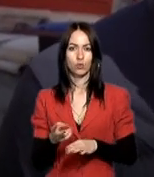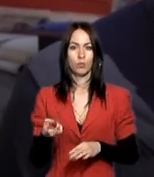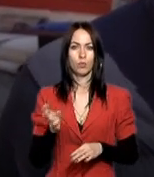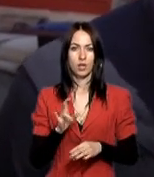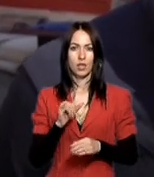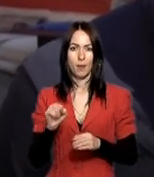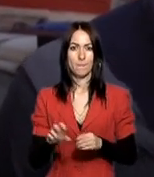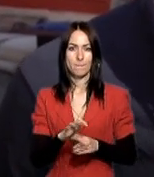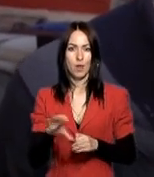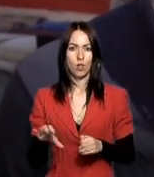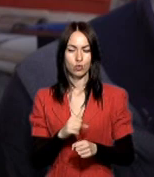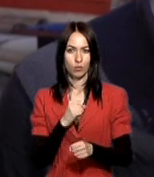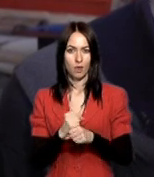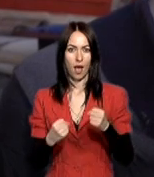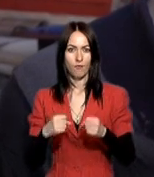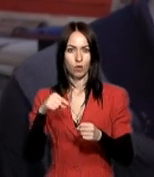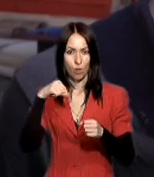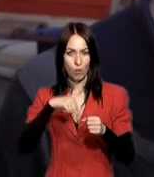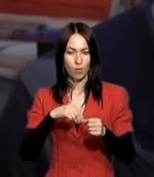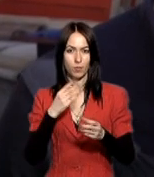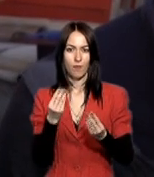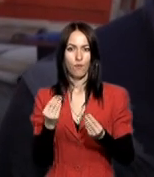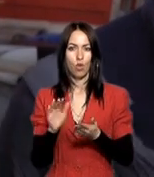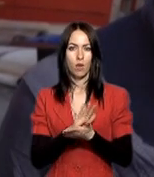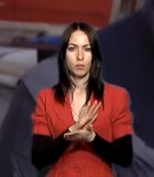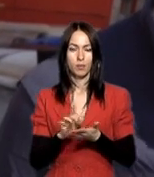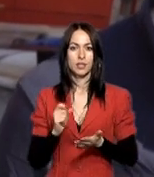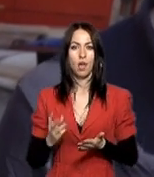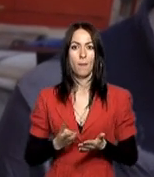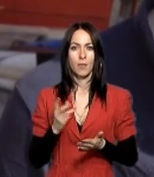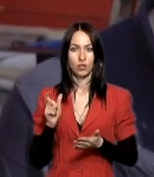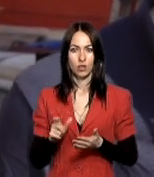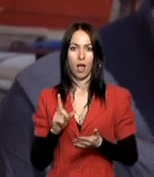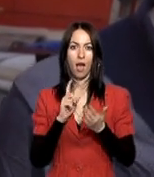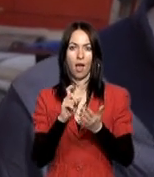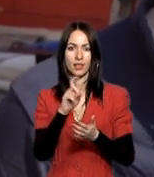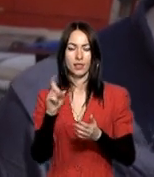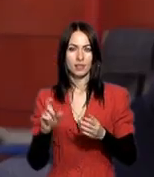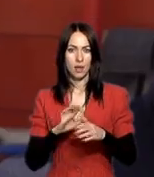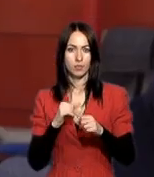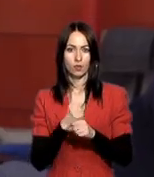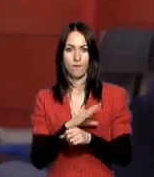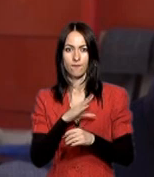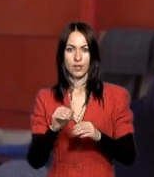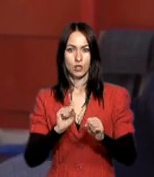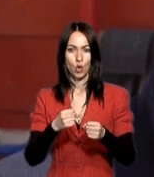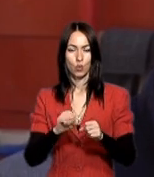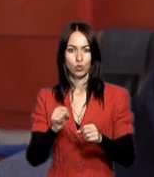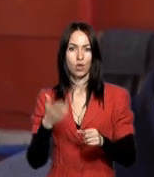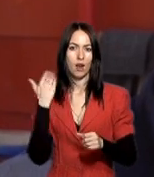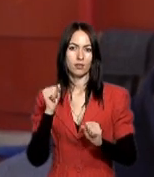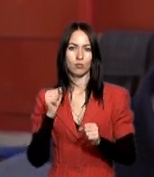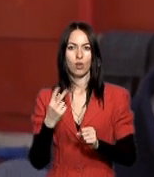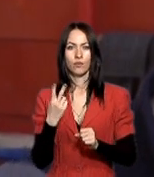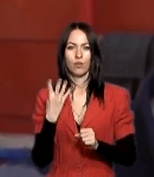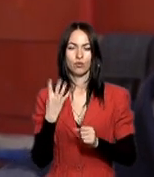Повністю пилососиться салон автомобілю, проводиться вологе прибирання. За бажанням клієнта антисептиком обробляються усі ручки. Раніше ми могли